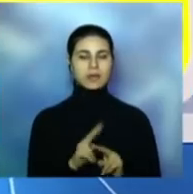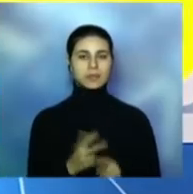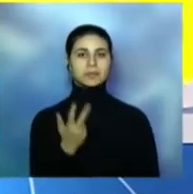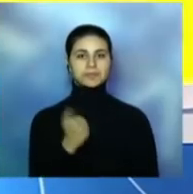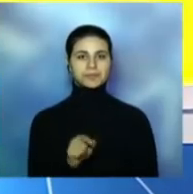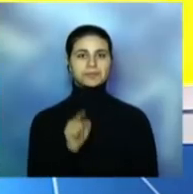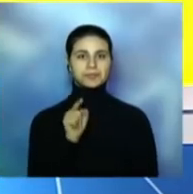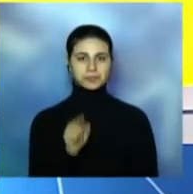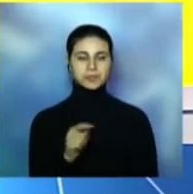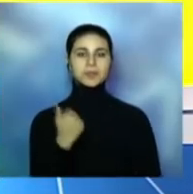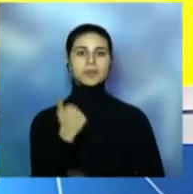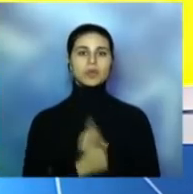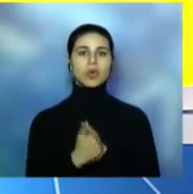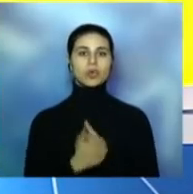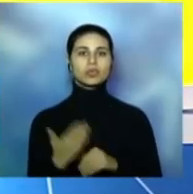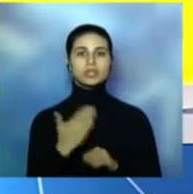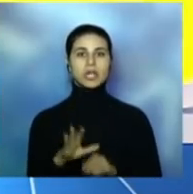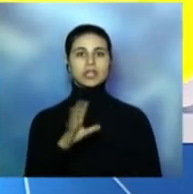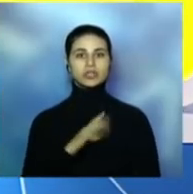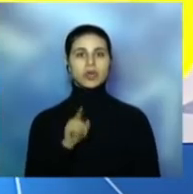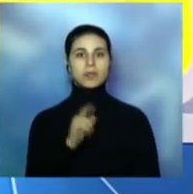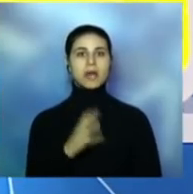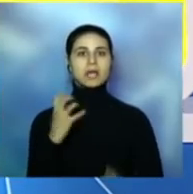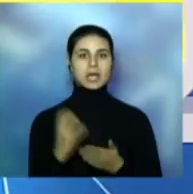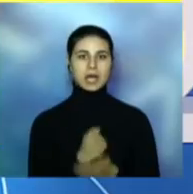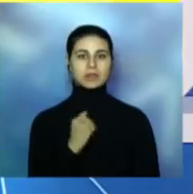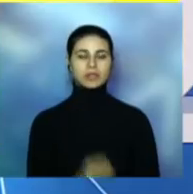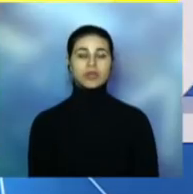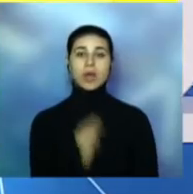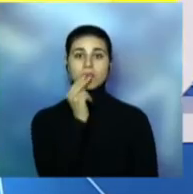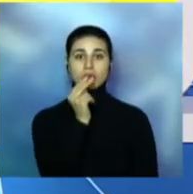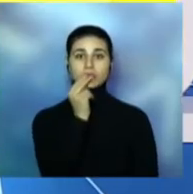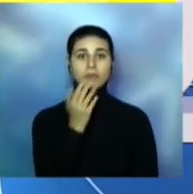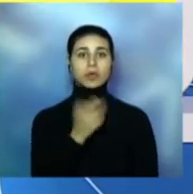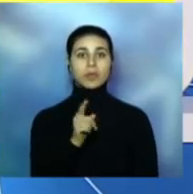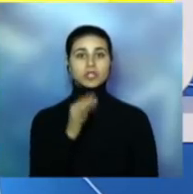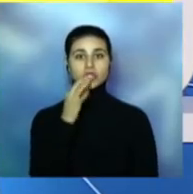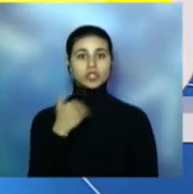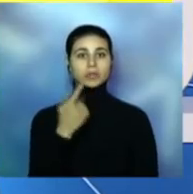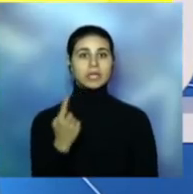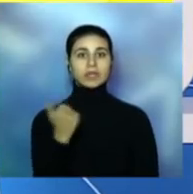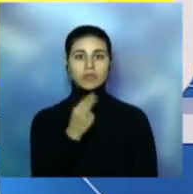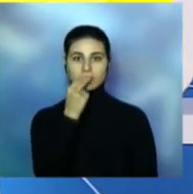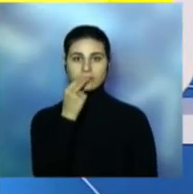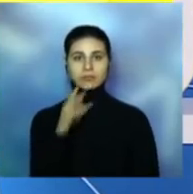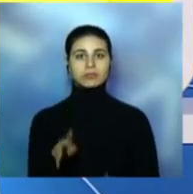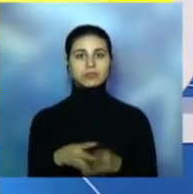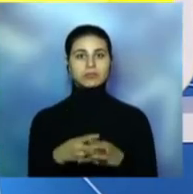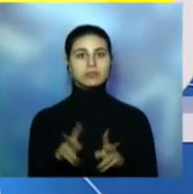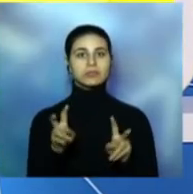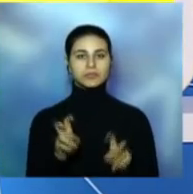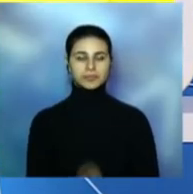რასაკვირველია ის კონკურს გარეშე იყო და მან გაიმარჯვა. პროდუქტები, რომელიც შემდეგი კვირისთვის თქვენ უნდა კერძად აქციოთ, გახლავთ